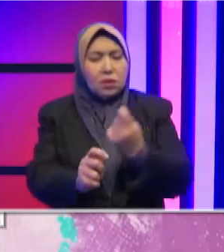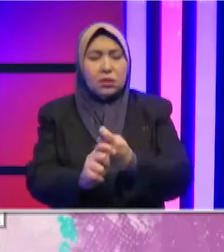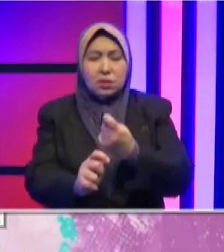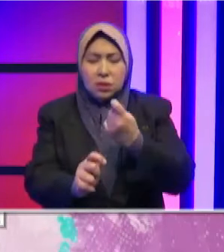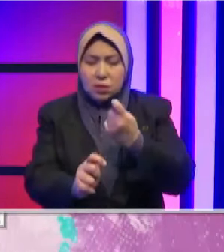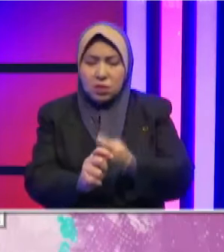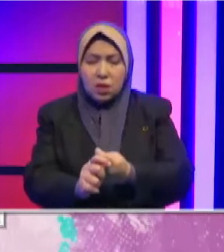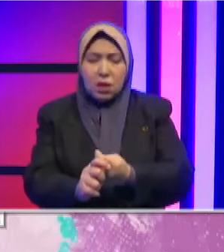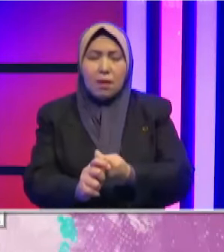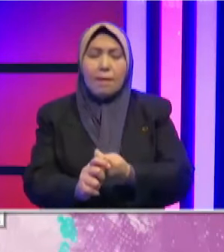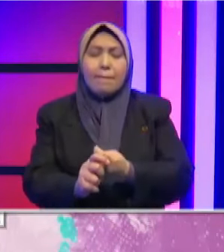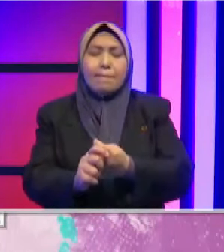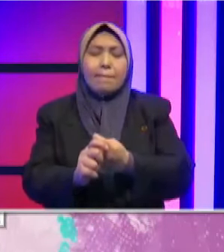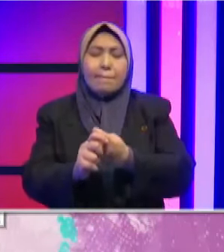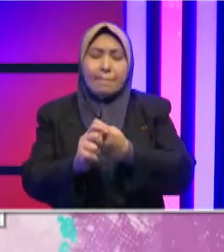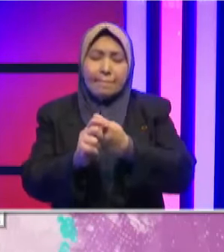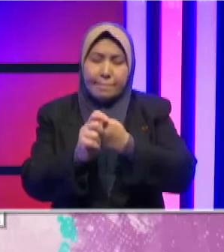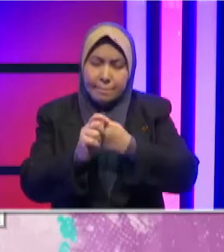Yi